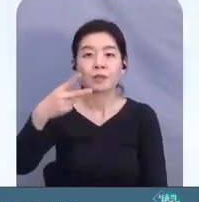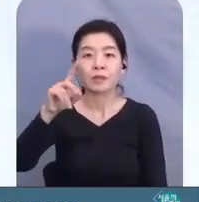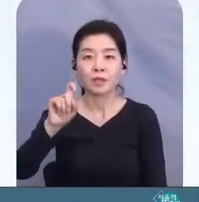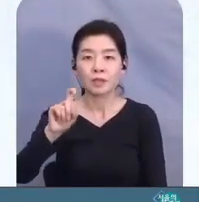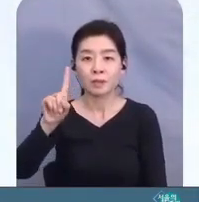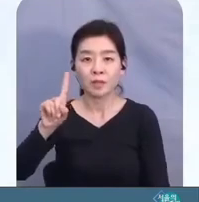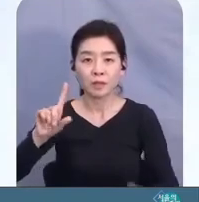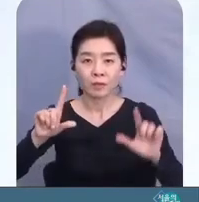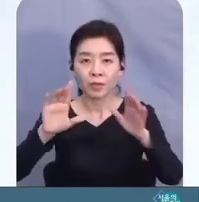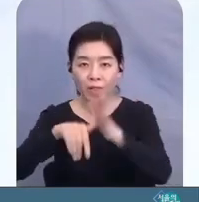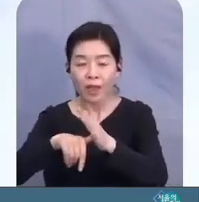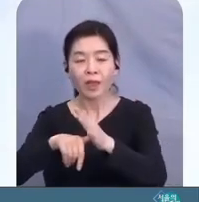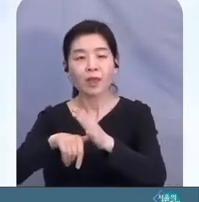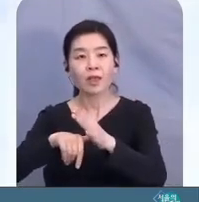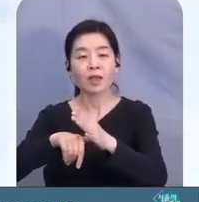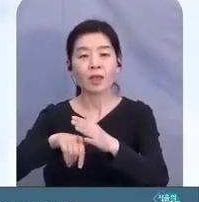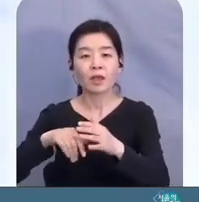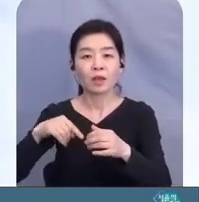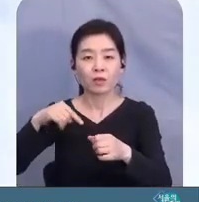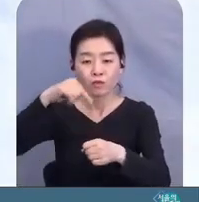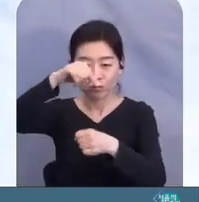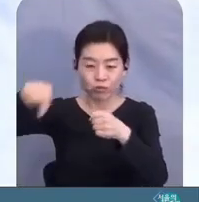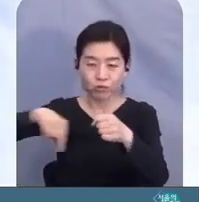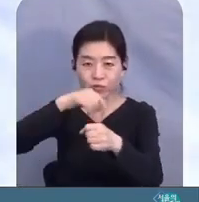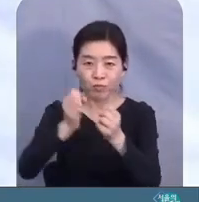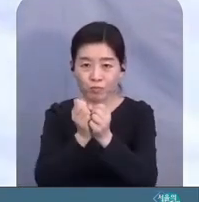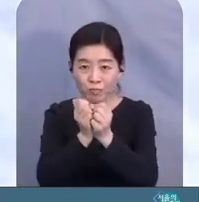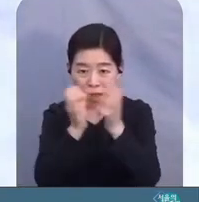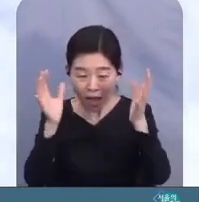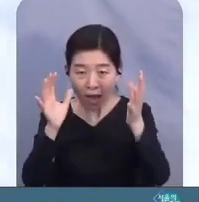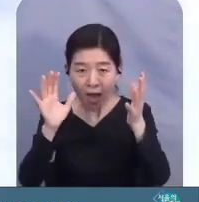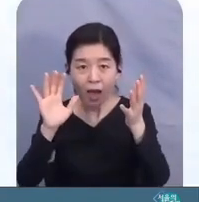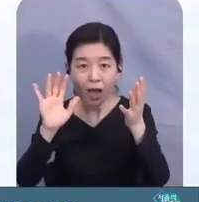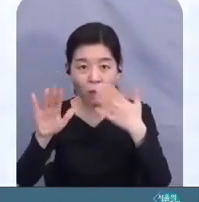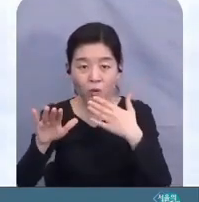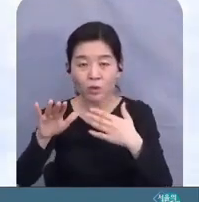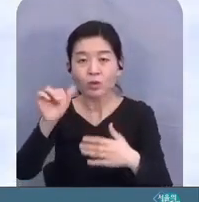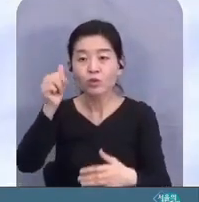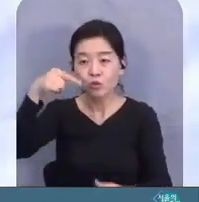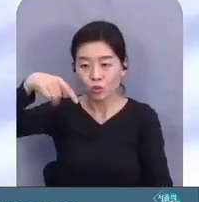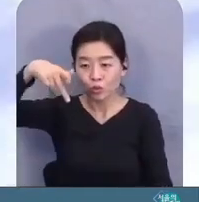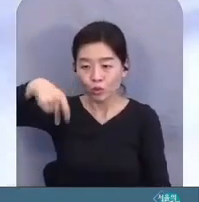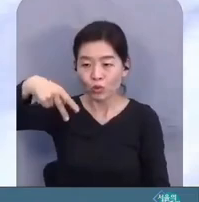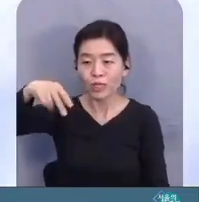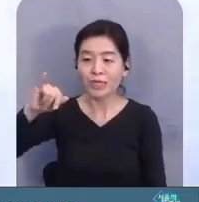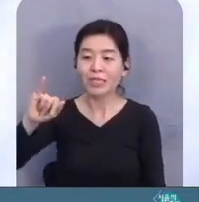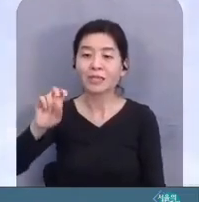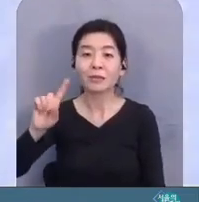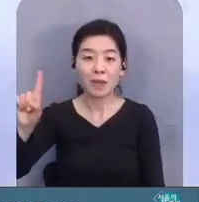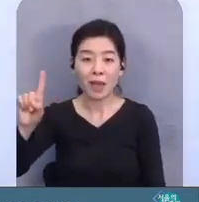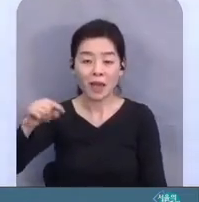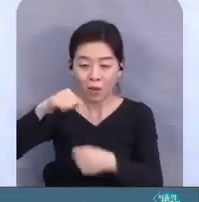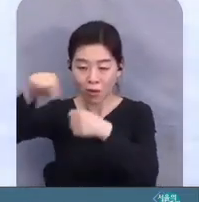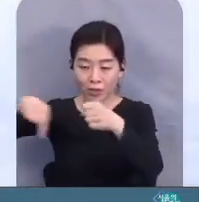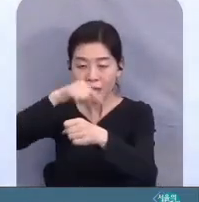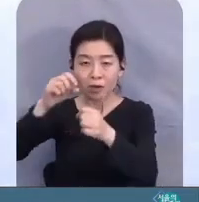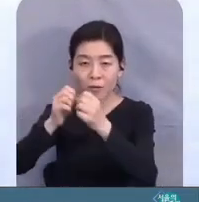2011년 후쿠시마 원전 사고 이후에 그전에는 이제 원자로 개발 설계 이런 쪽 실무를